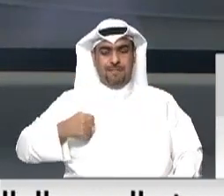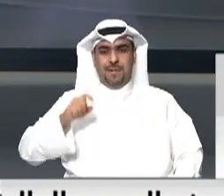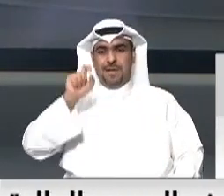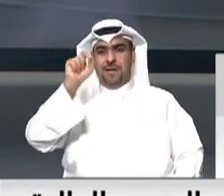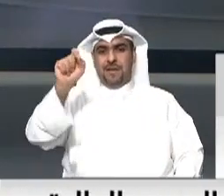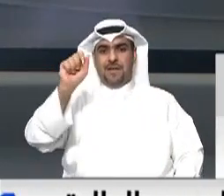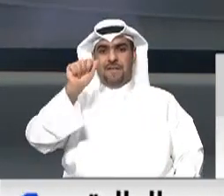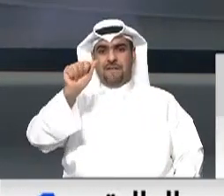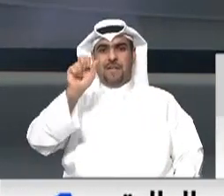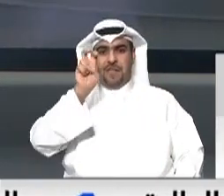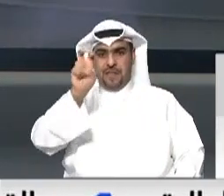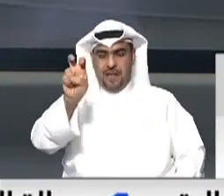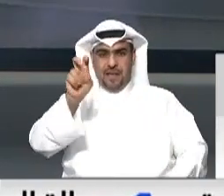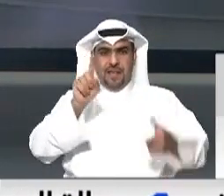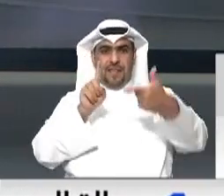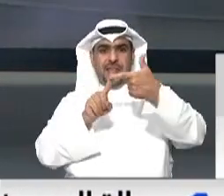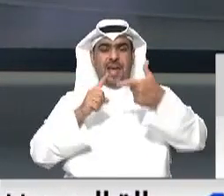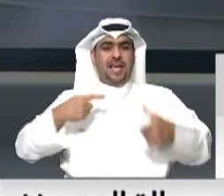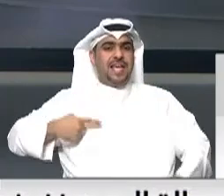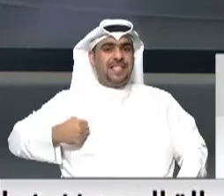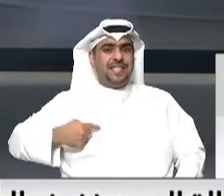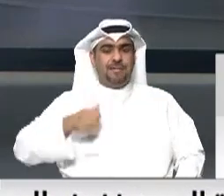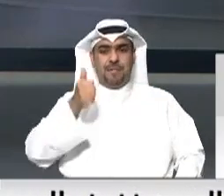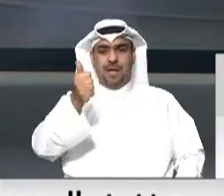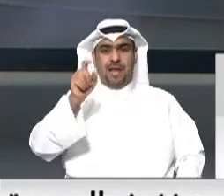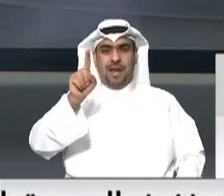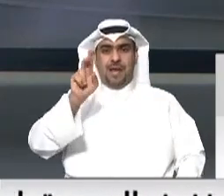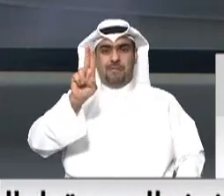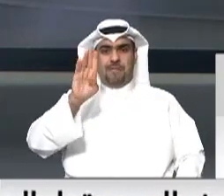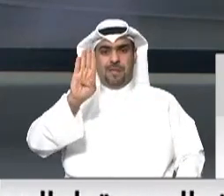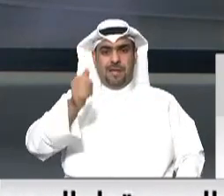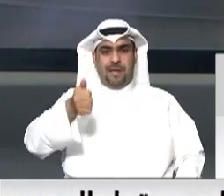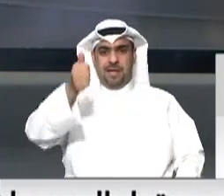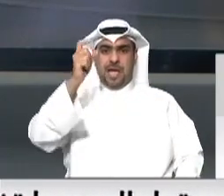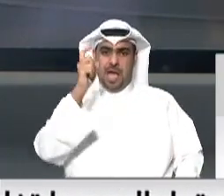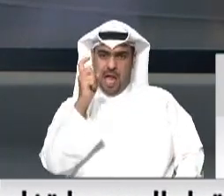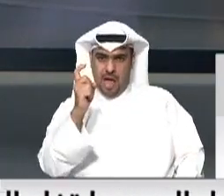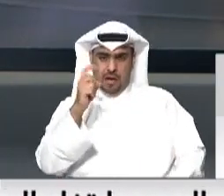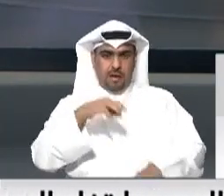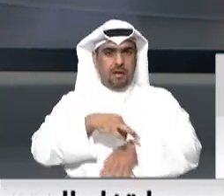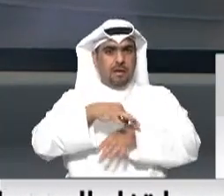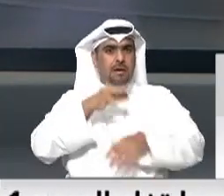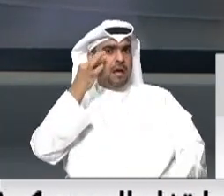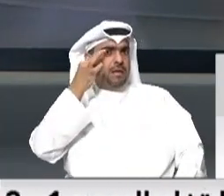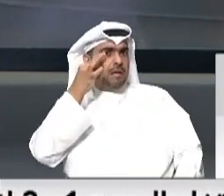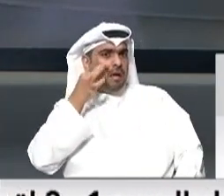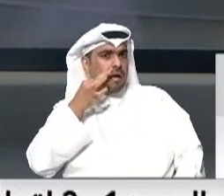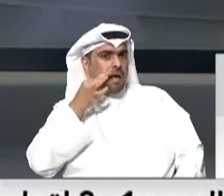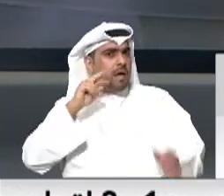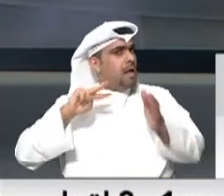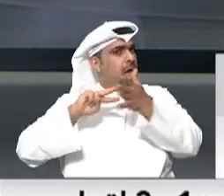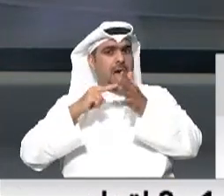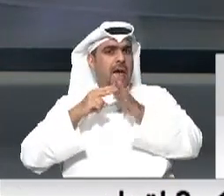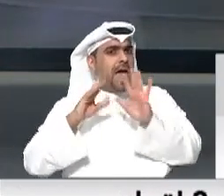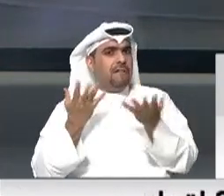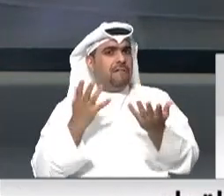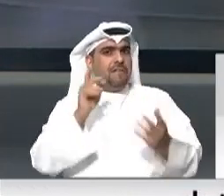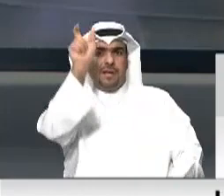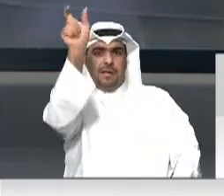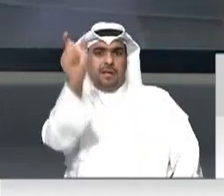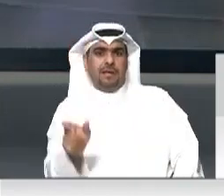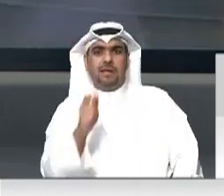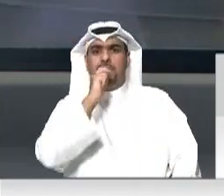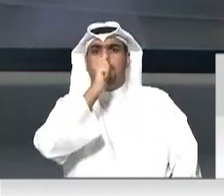حديث الناس في دوله الكويت كما في مختلف البلدان حول العالم امام هذا العلم الجديد هناك العديد من التساؤلات